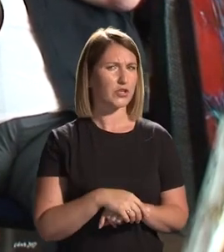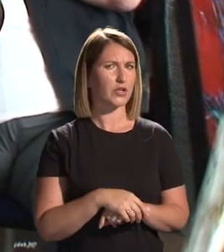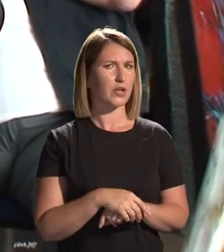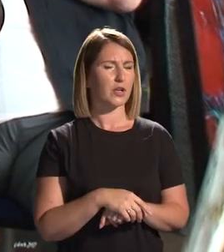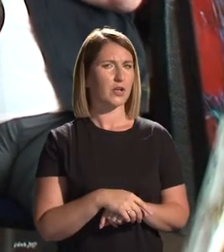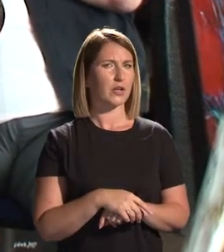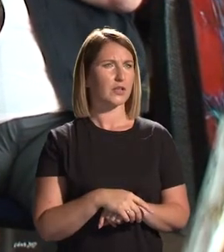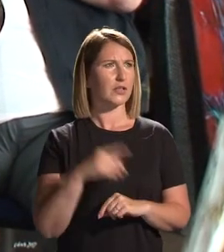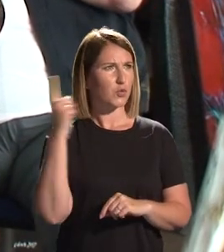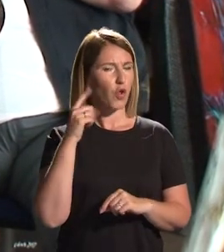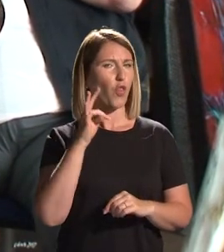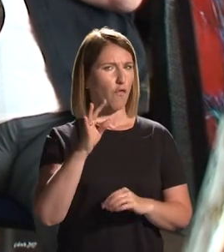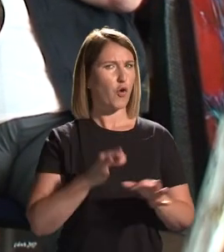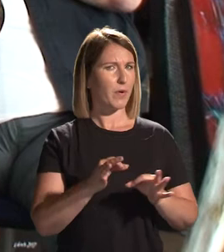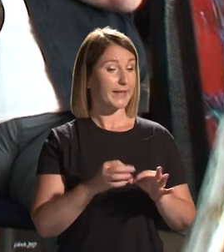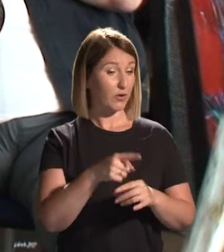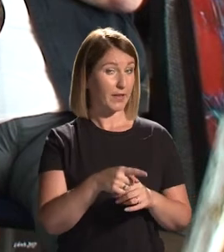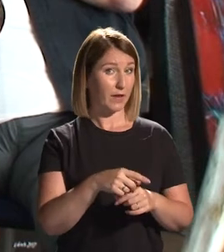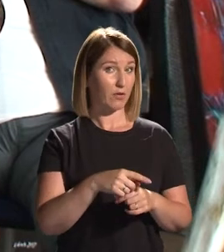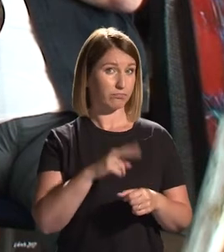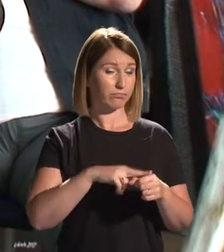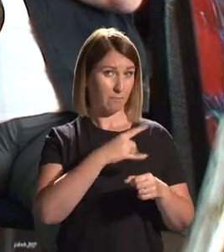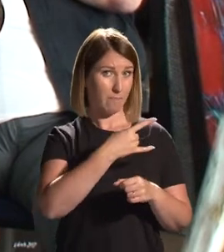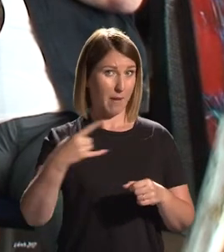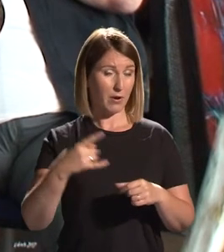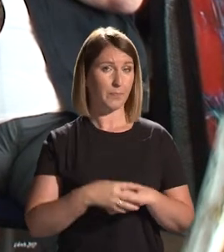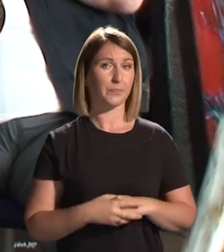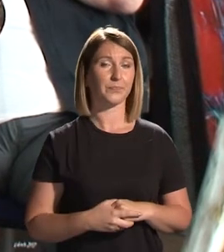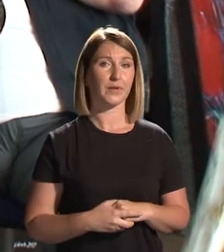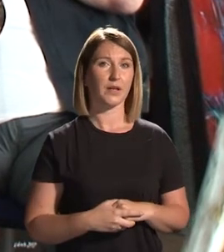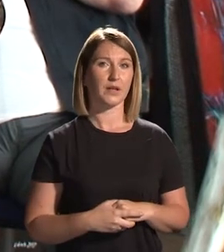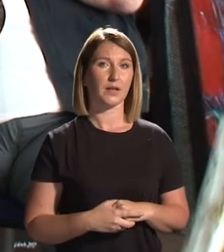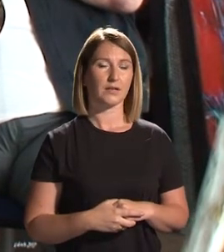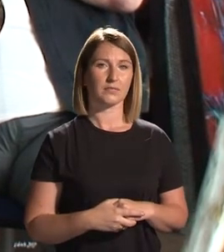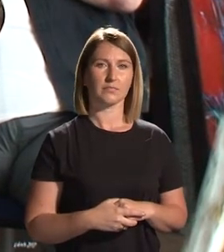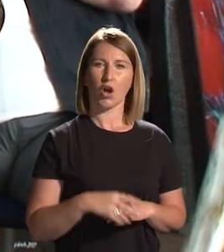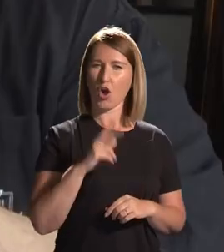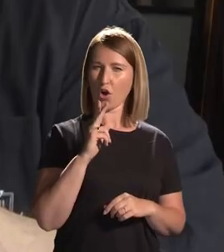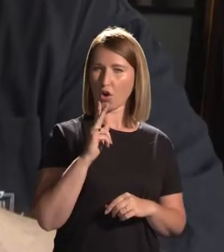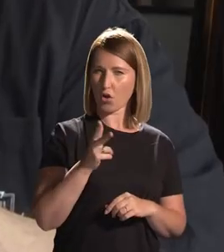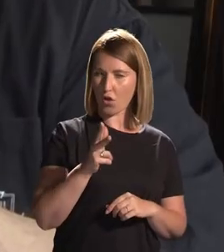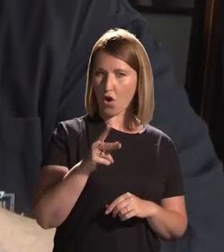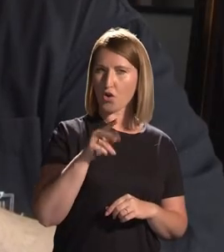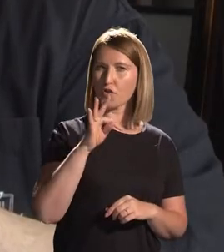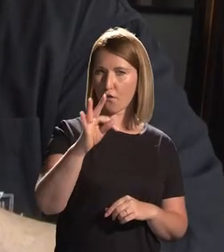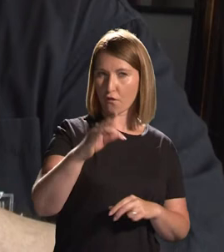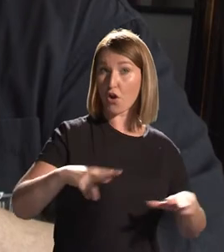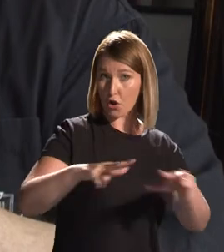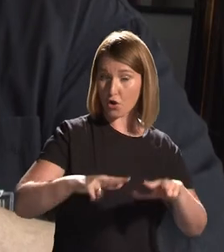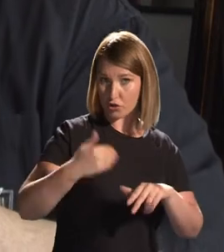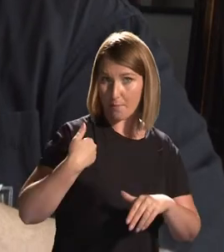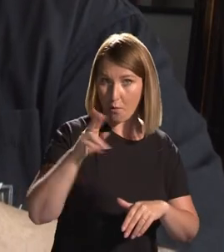i opowiadając historię tej zabytkowej palety, wynika, że miałeś w